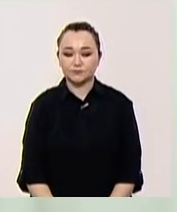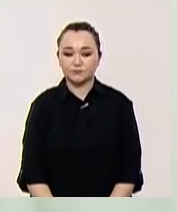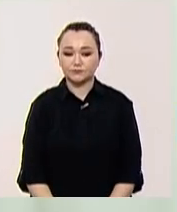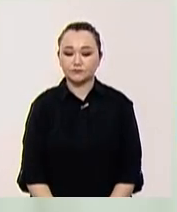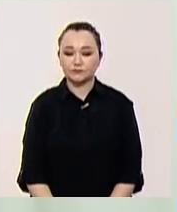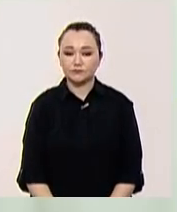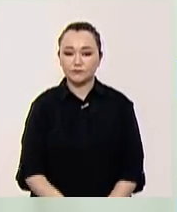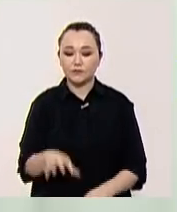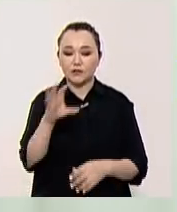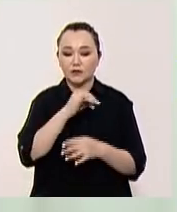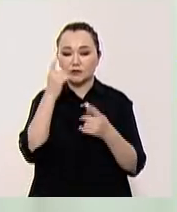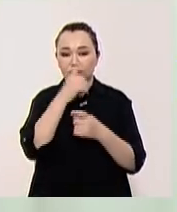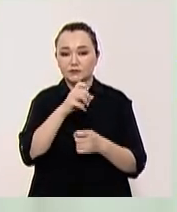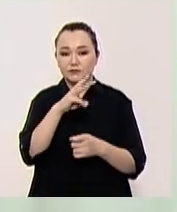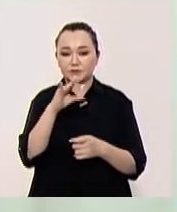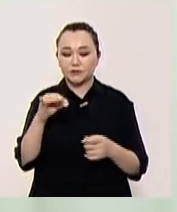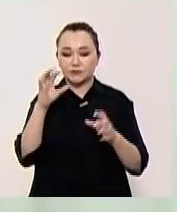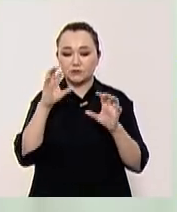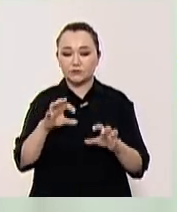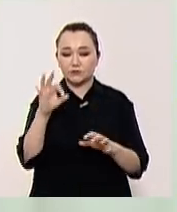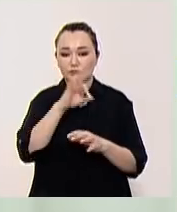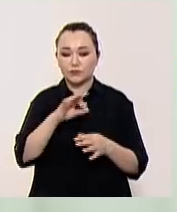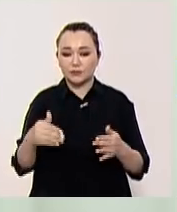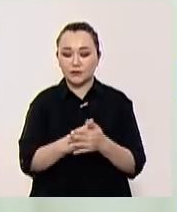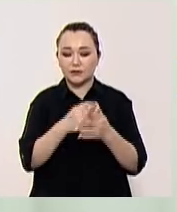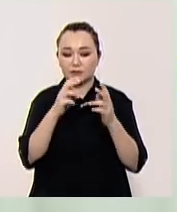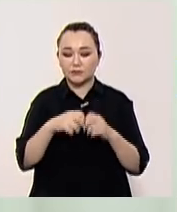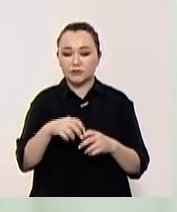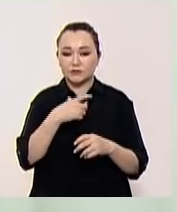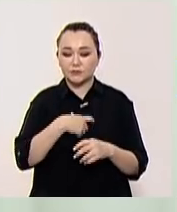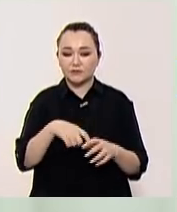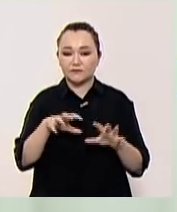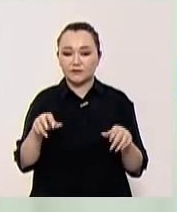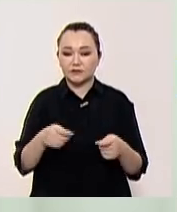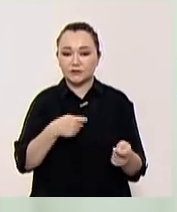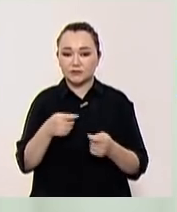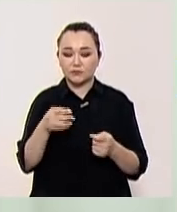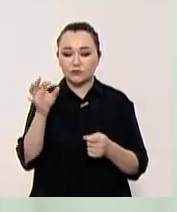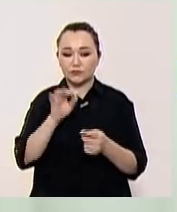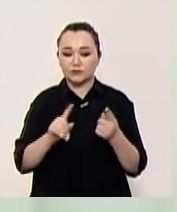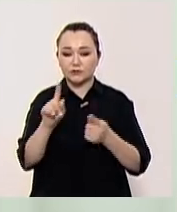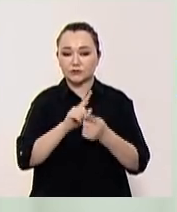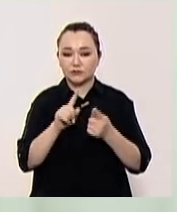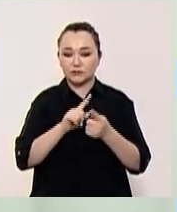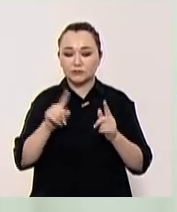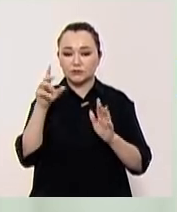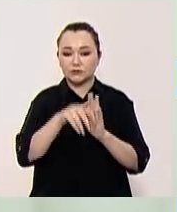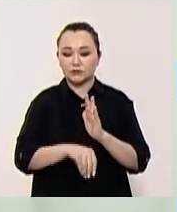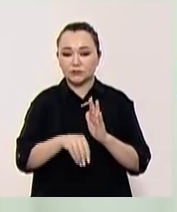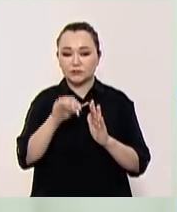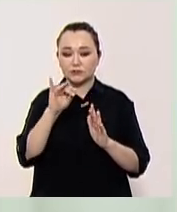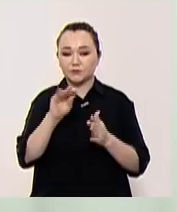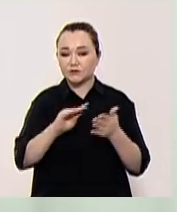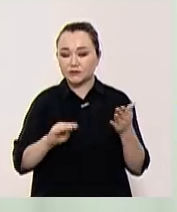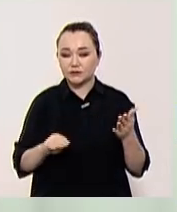Бұқаралық ақпарат құралдары туралы заңды қайта қарау, жергілікті өзін-өзі басқару мәселелерін бойынша өзгерістер енгізу. Осы